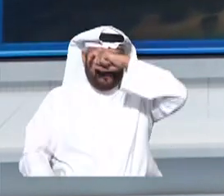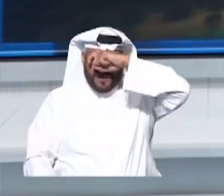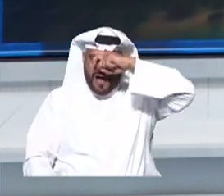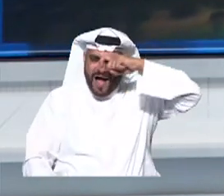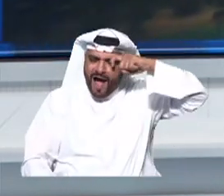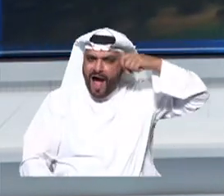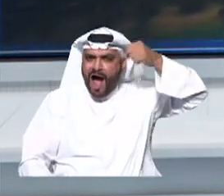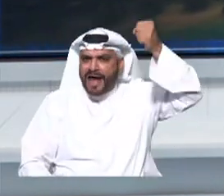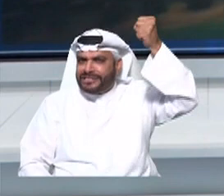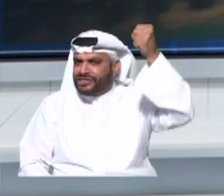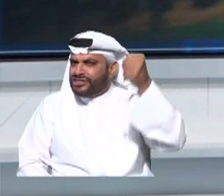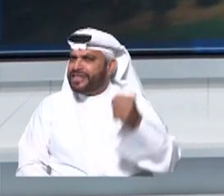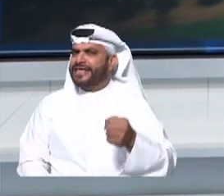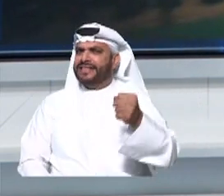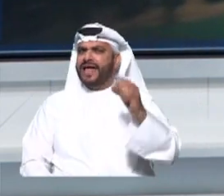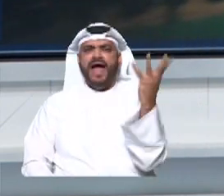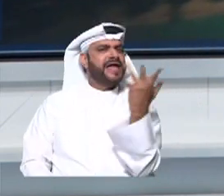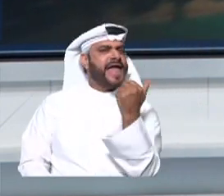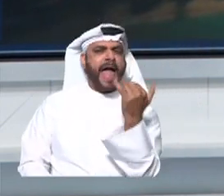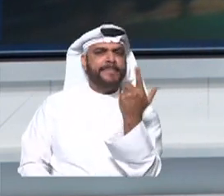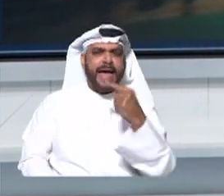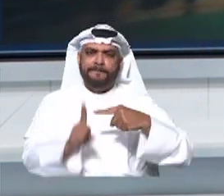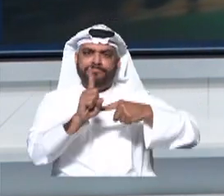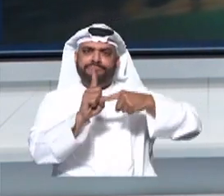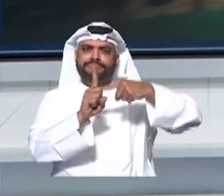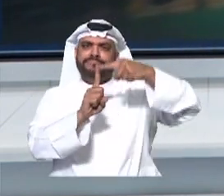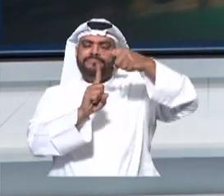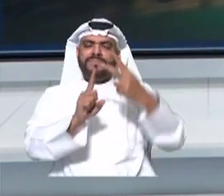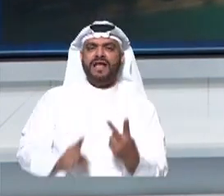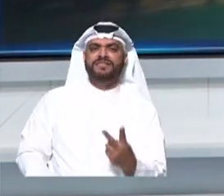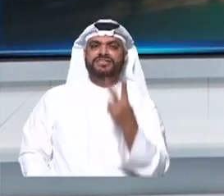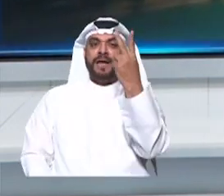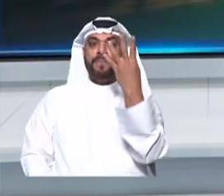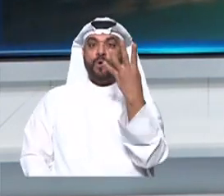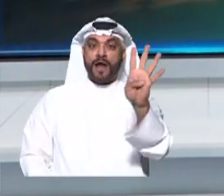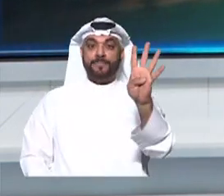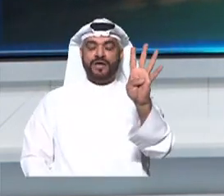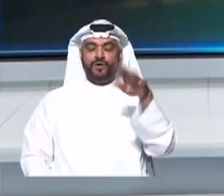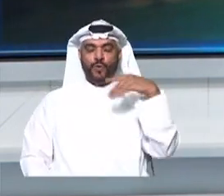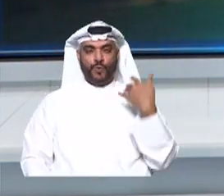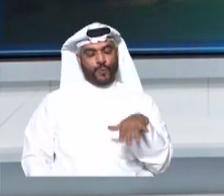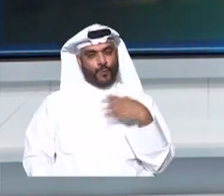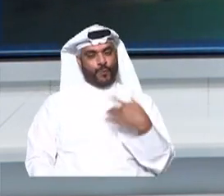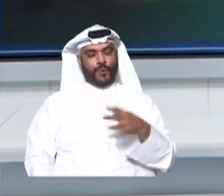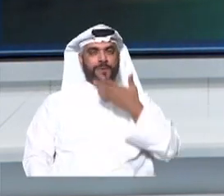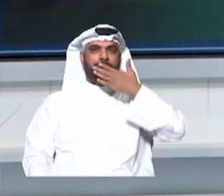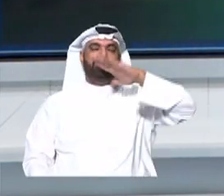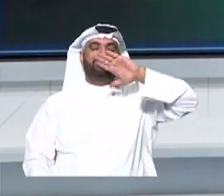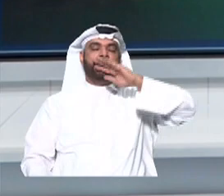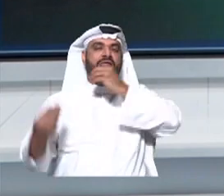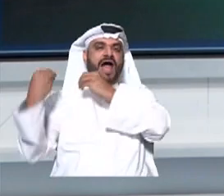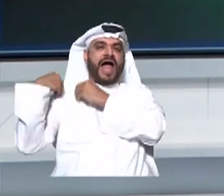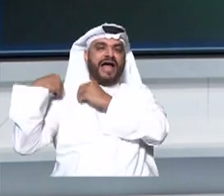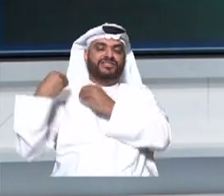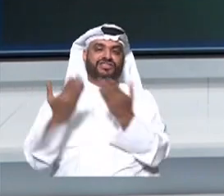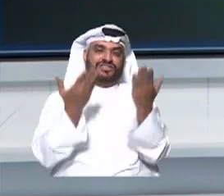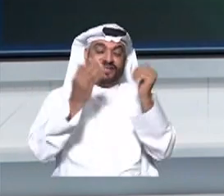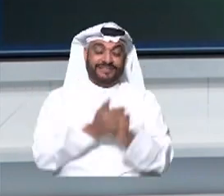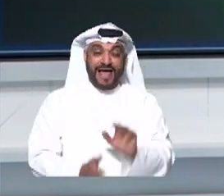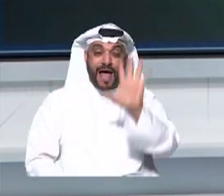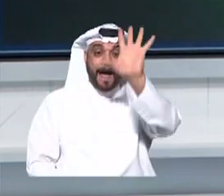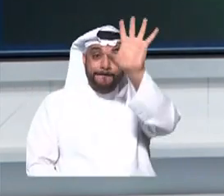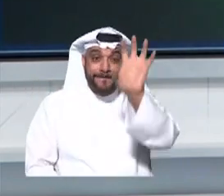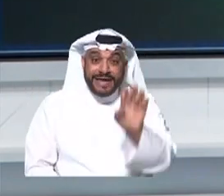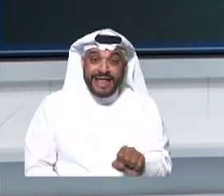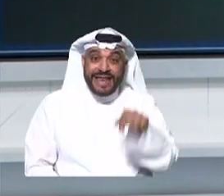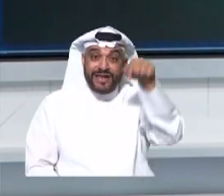الحرارة، تجاوزت درجات الحرارة 47 درجة مئوية في بعض مناطق البلاد. أما بالنسبة للأجواء بالليل راح تكون أجواء